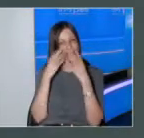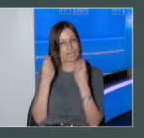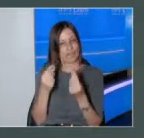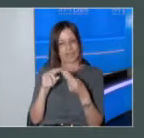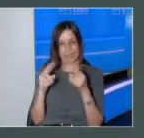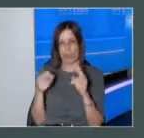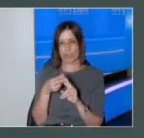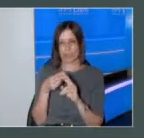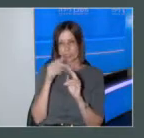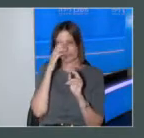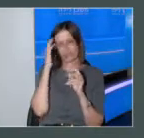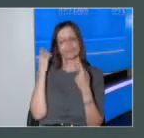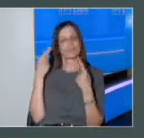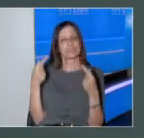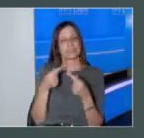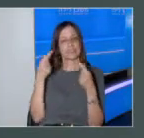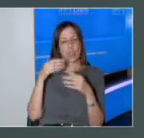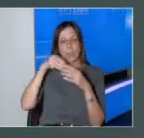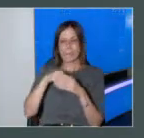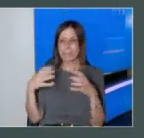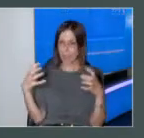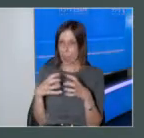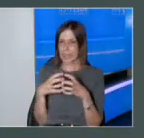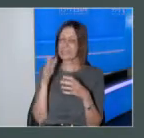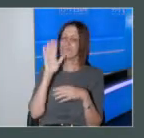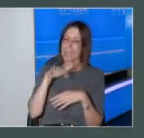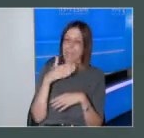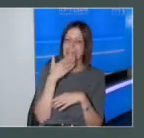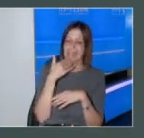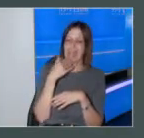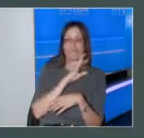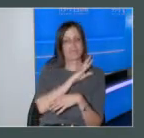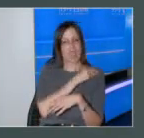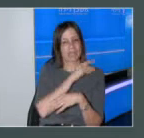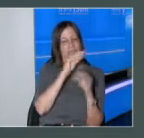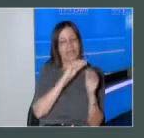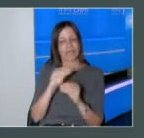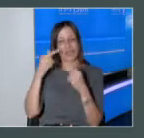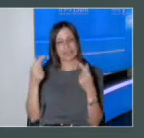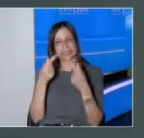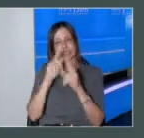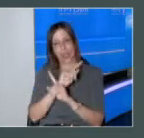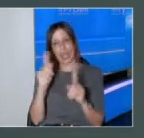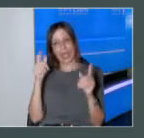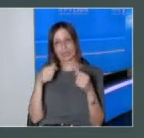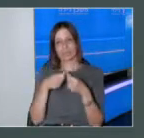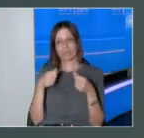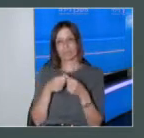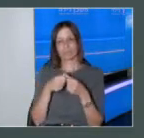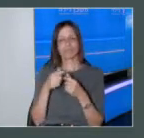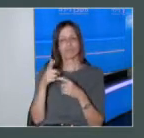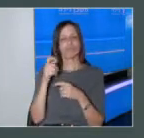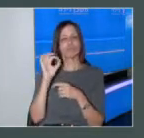תודה. מהסכסוך הפנים-קואליציוני וגם הישראלי-פלסטיני נעבור לסכסוך אחר, אודות התחמשות איראן